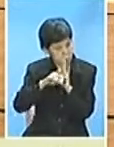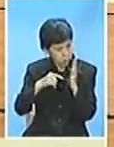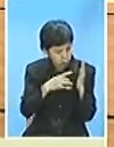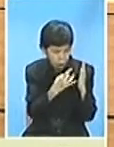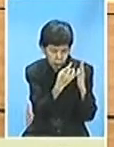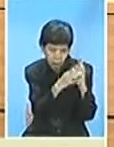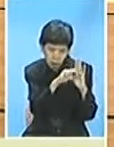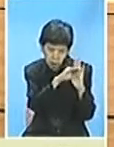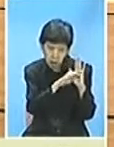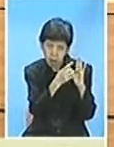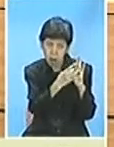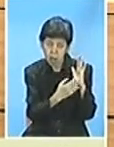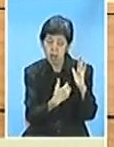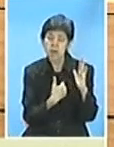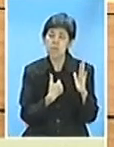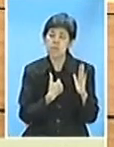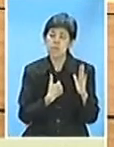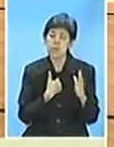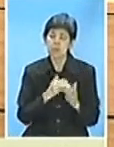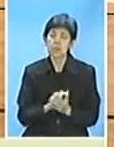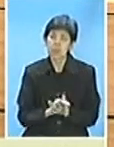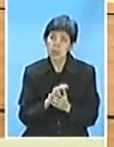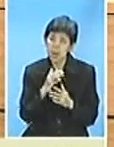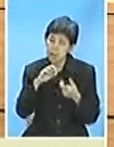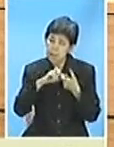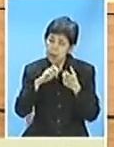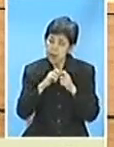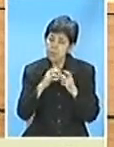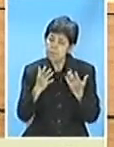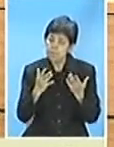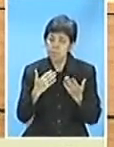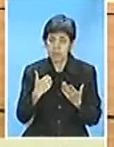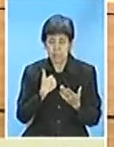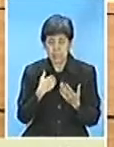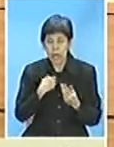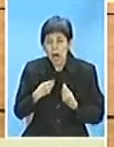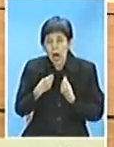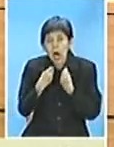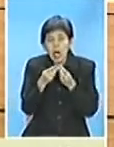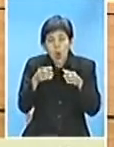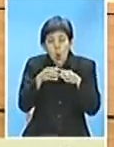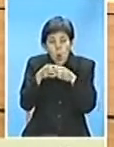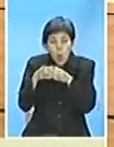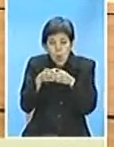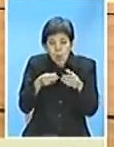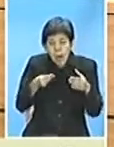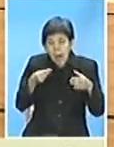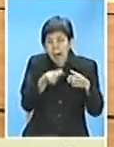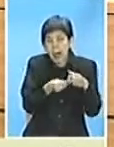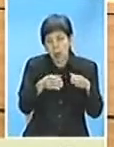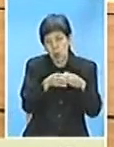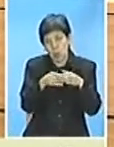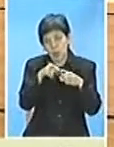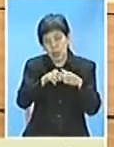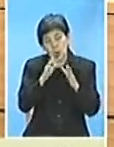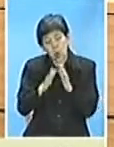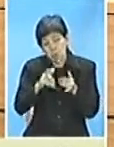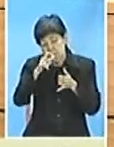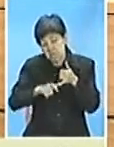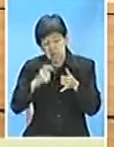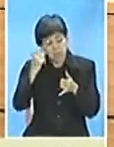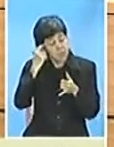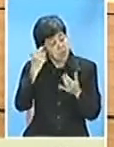างๆซึ่งอาจได้เปลี่ยนไปเพื่อที่จะเอื้อกับกลุ่มบุคคลหรือบุคคลใ